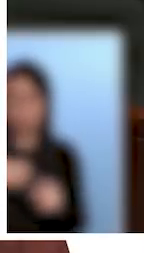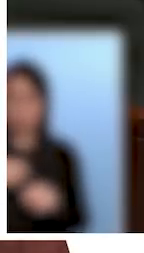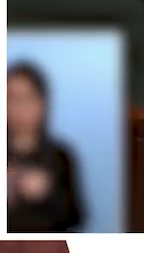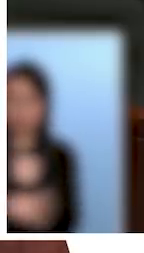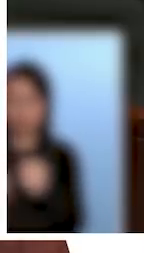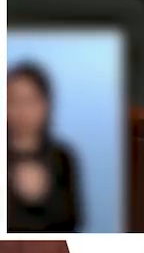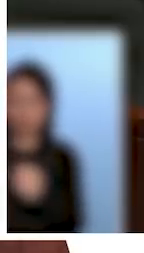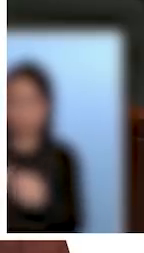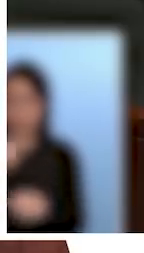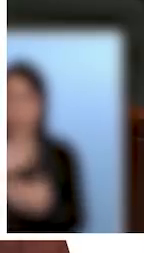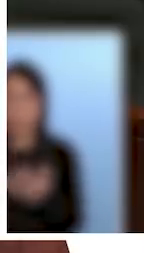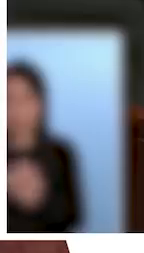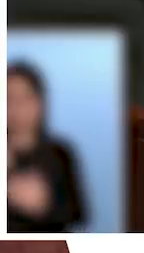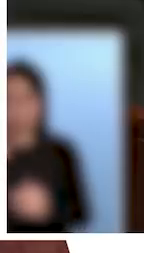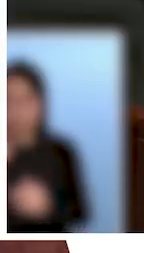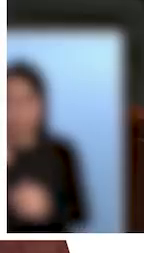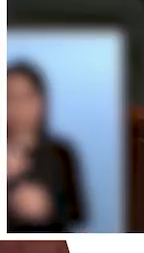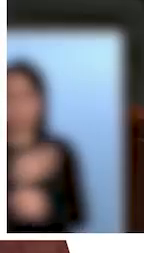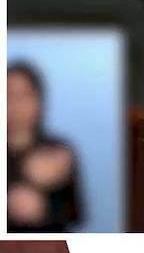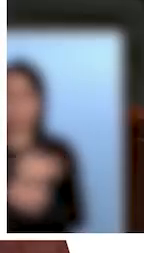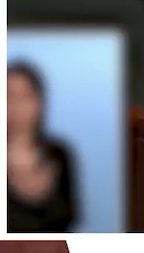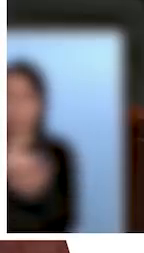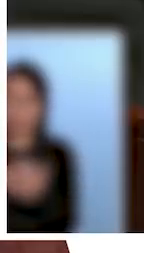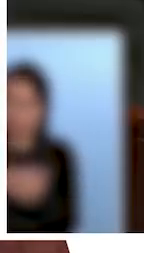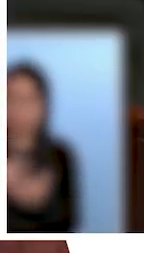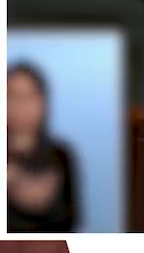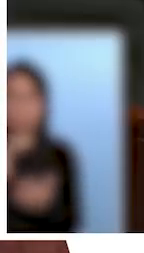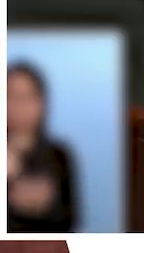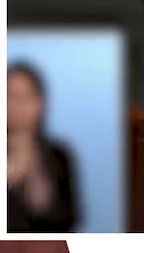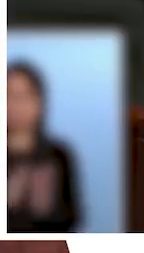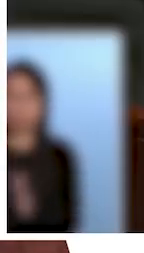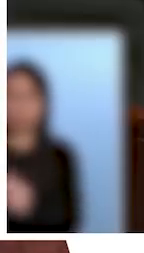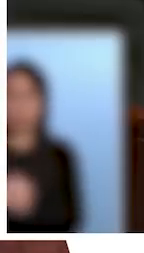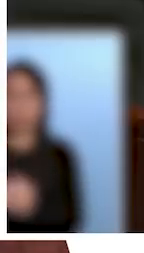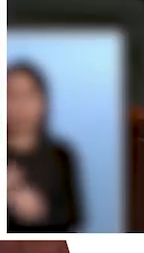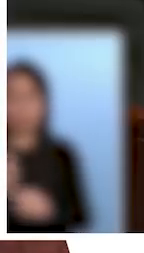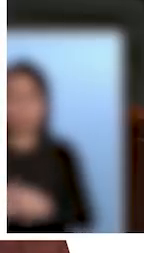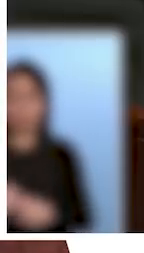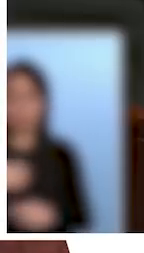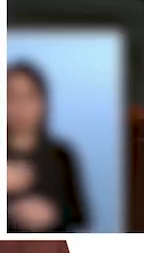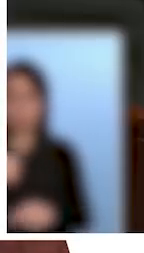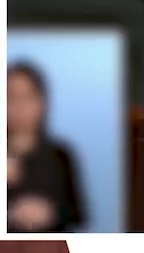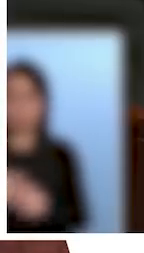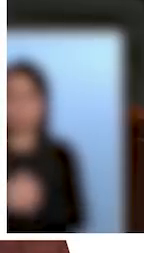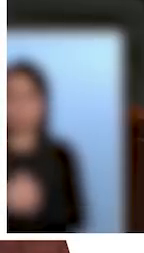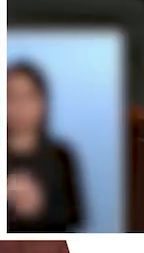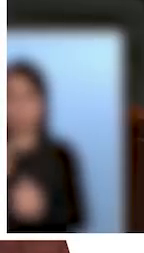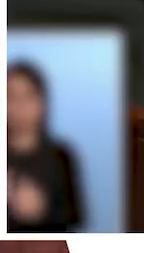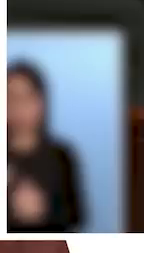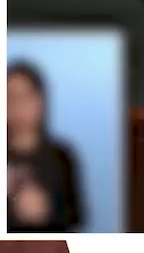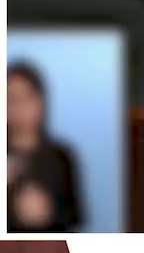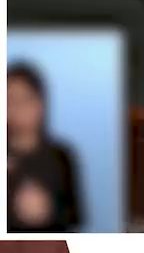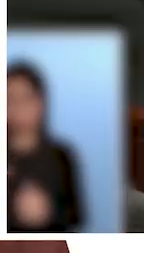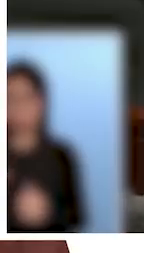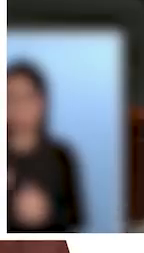批評，我希望你哋好嚴肅咁去檢視。呢一啲咧，我覺得咧都係應該係可以作一啲改